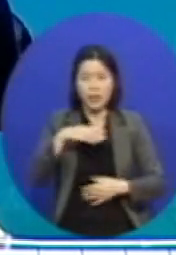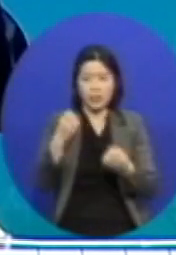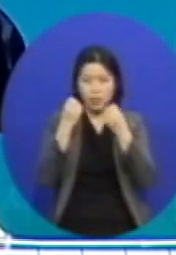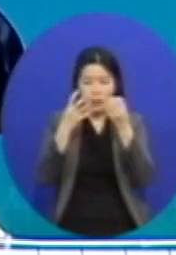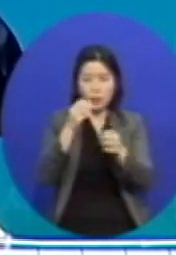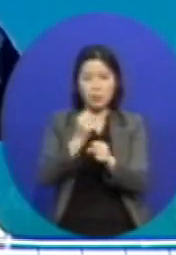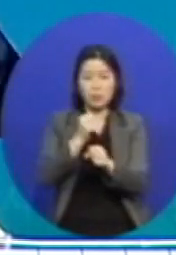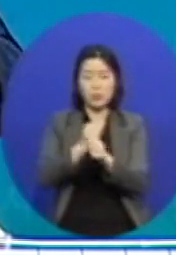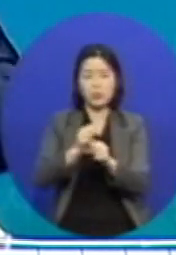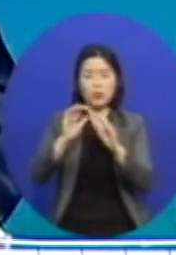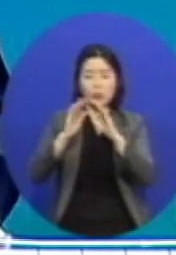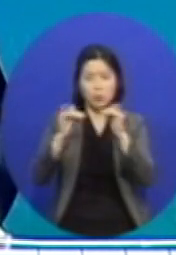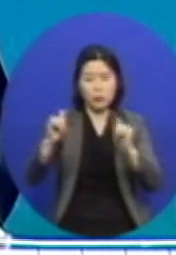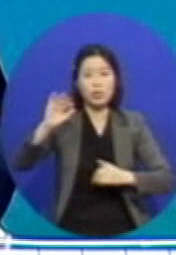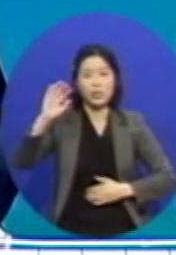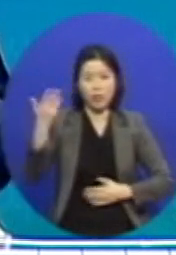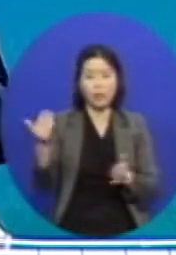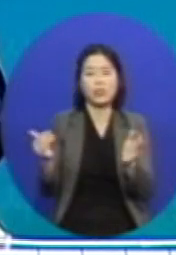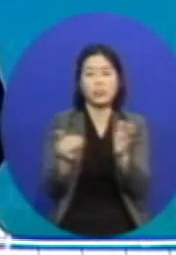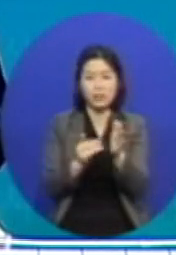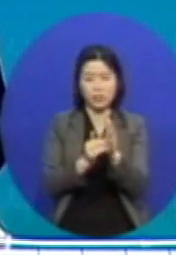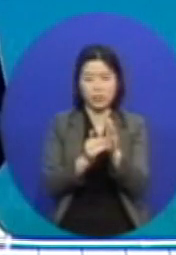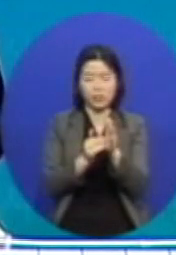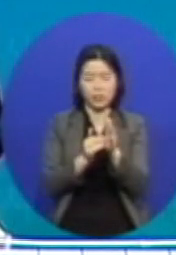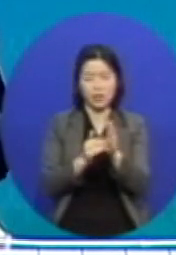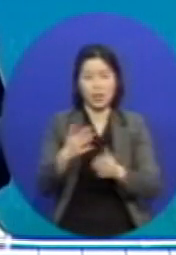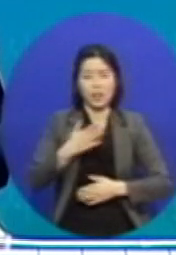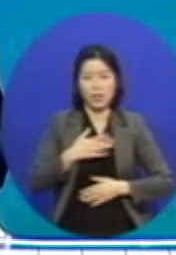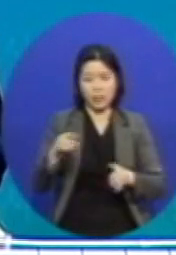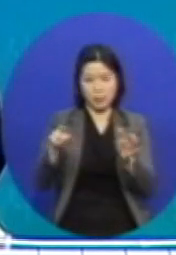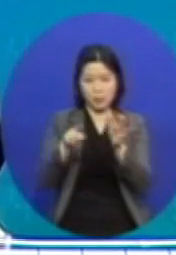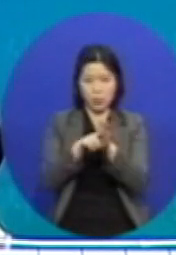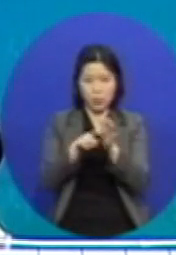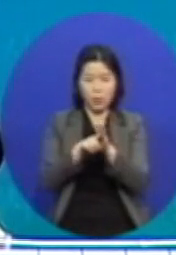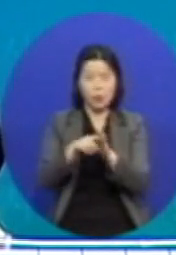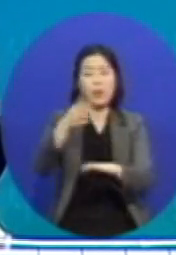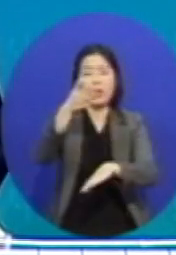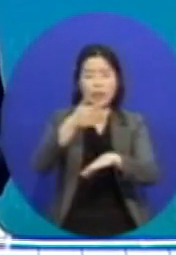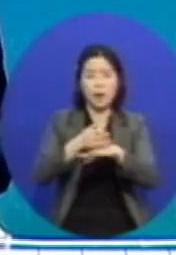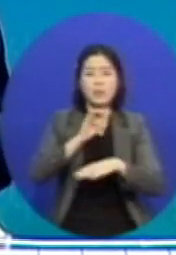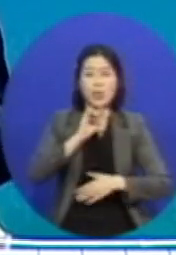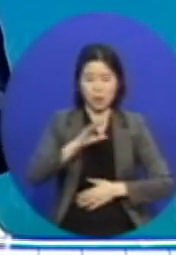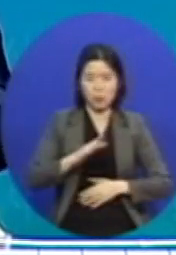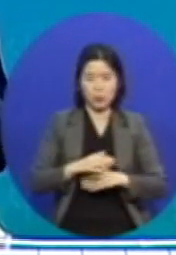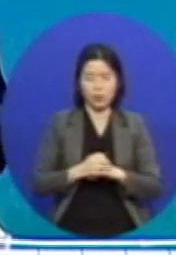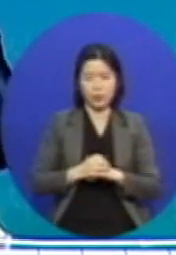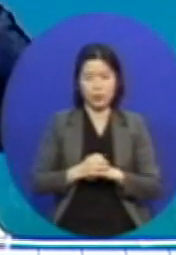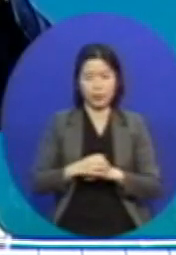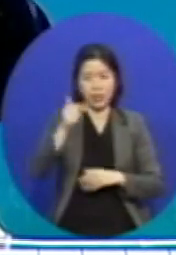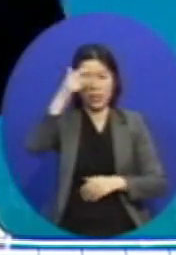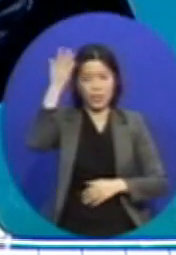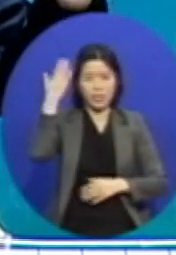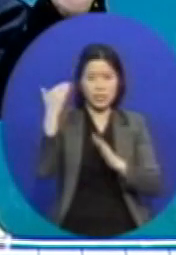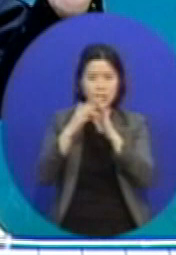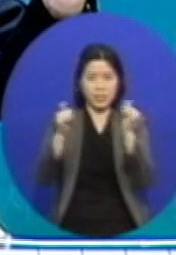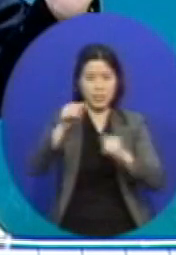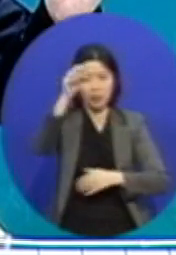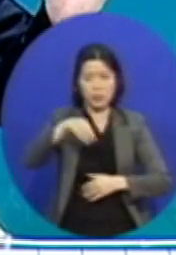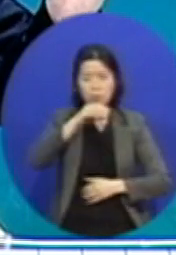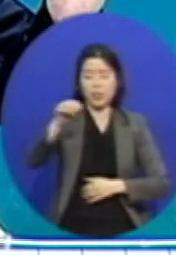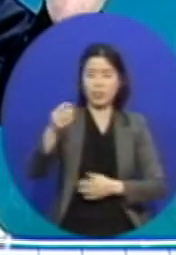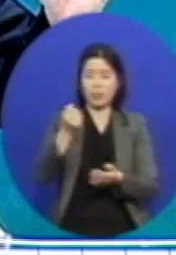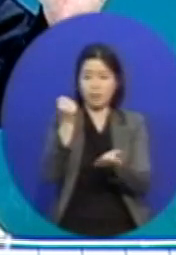하나님이 이루어 주신 거예요 나는 믿고 감사할 뿐이에요 예 사람 십자가에 못박아